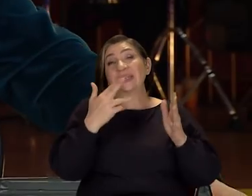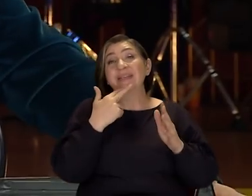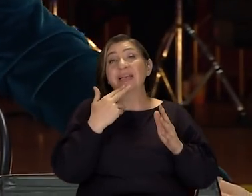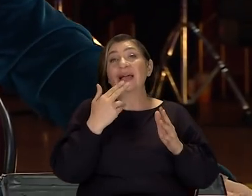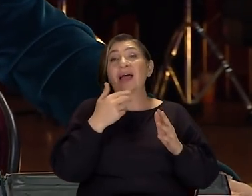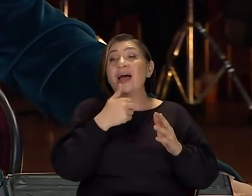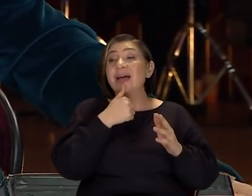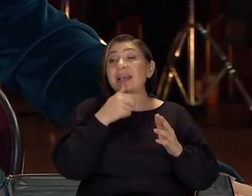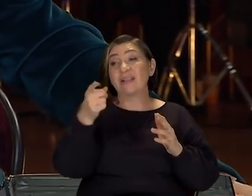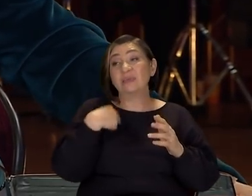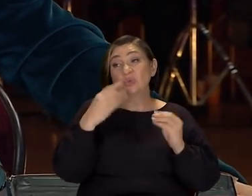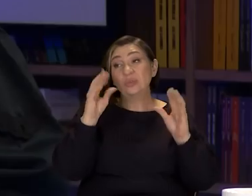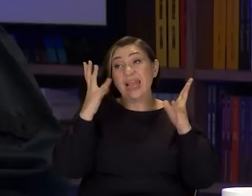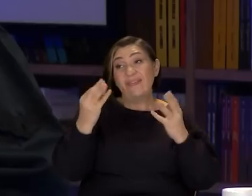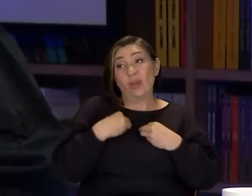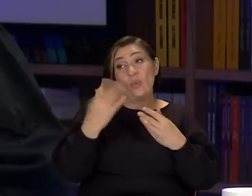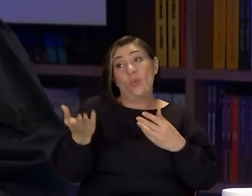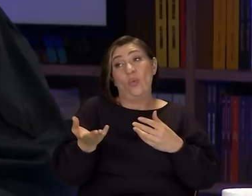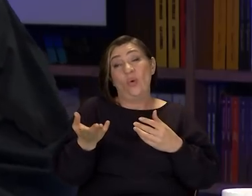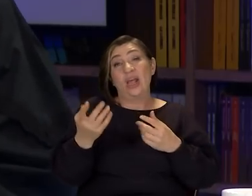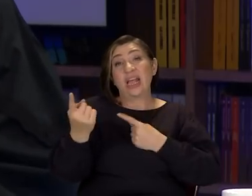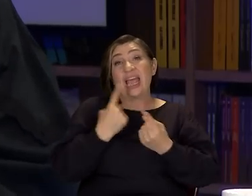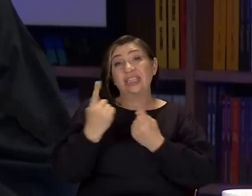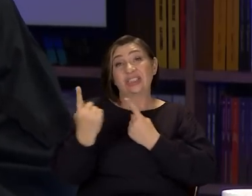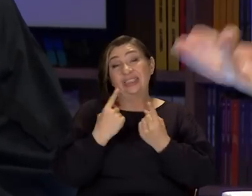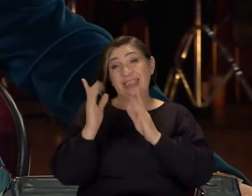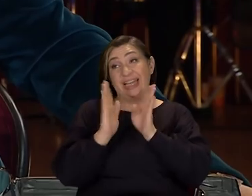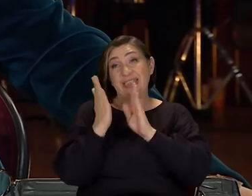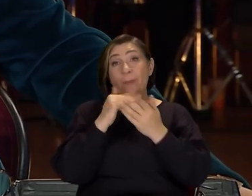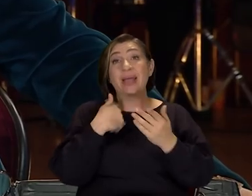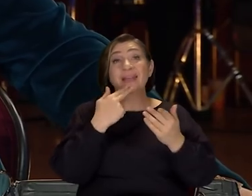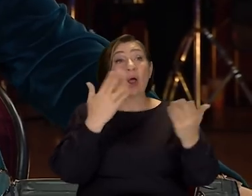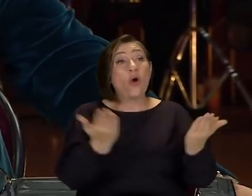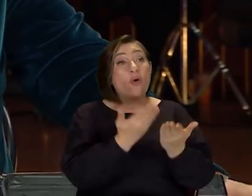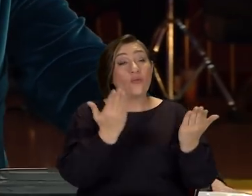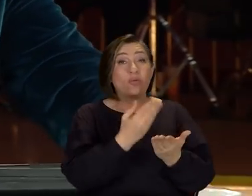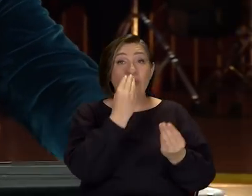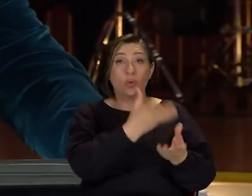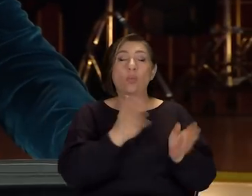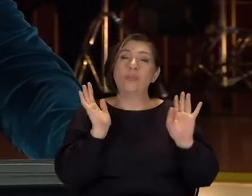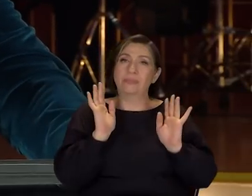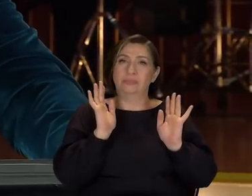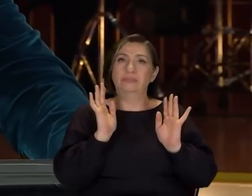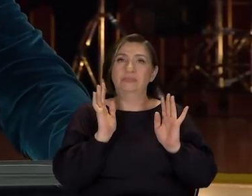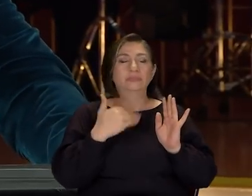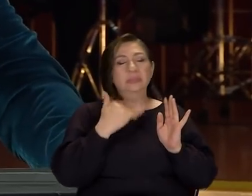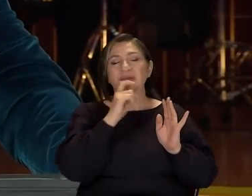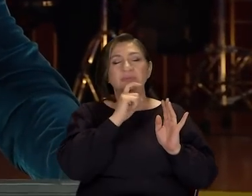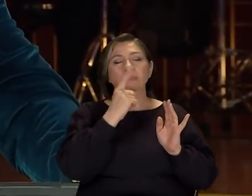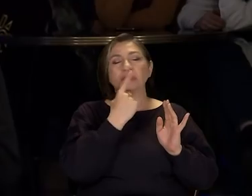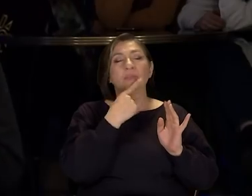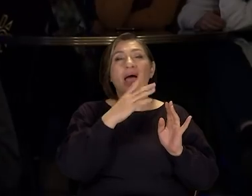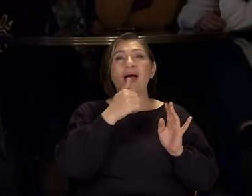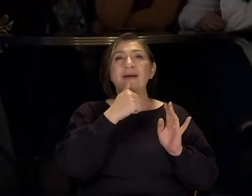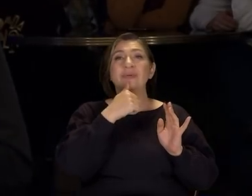bizi az deli etmiyorlar yani. Evet. Karşılıklı. Ama ya ben burada bir kadınlara övgü olarak söylüyorum. Yani hakikaten hani hep